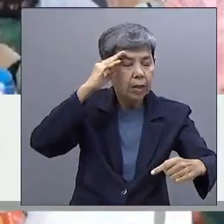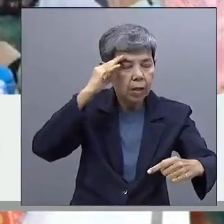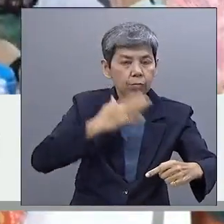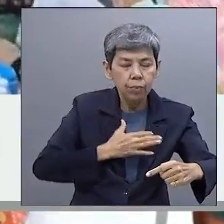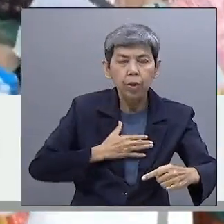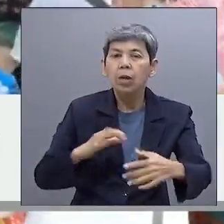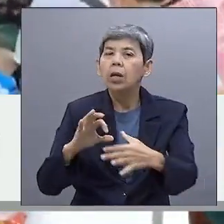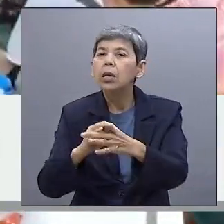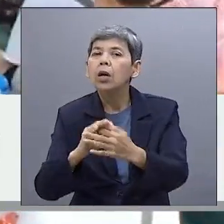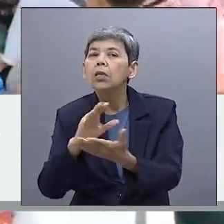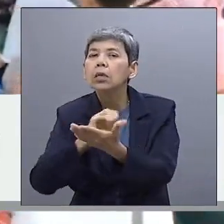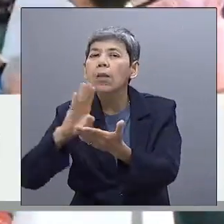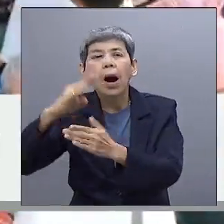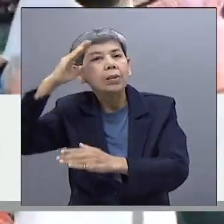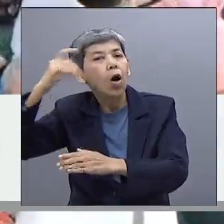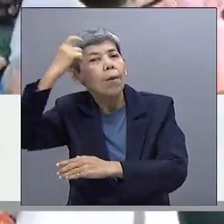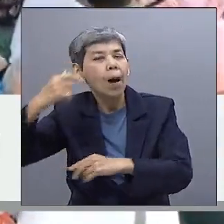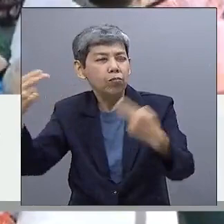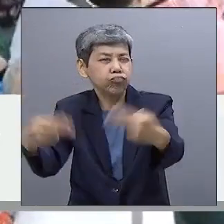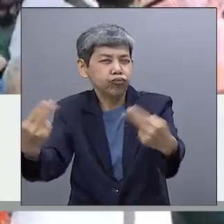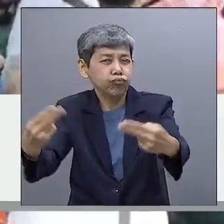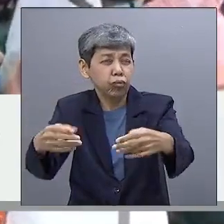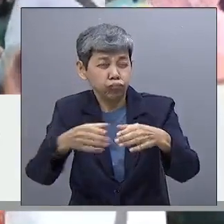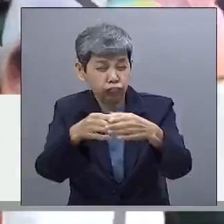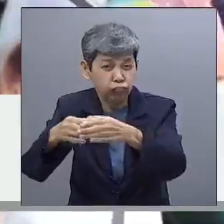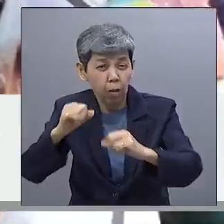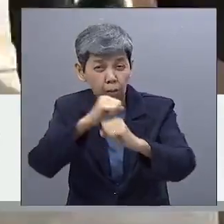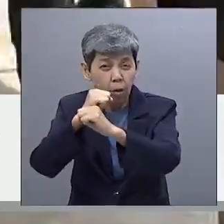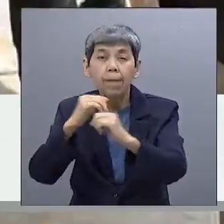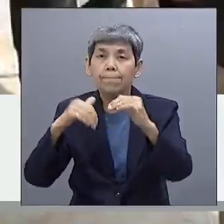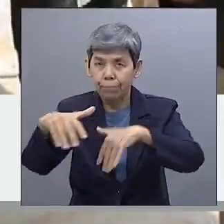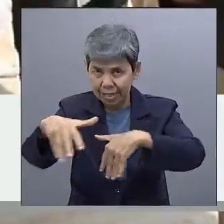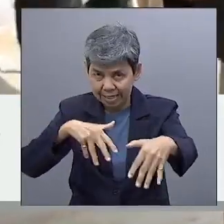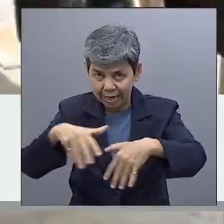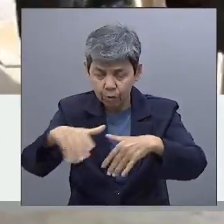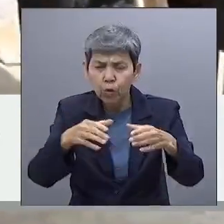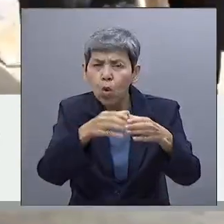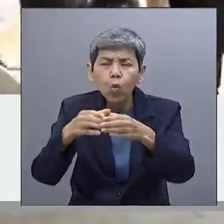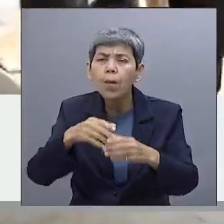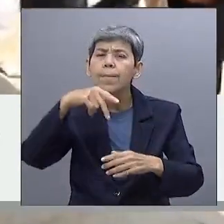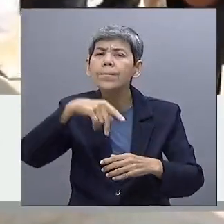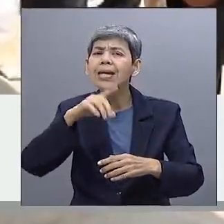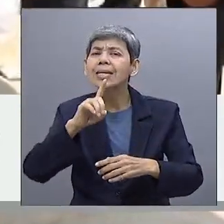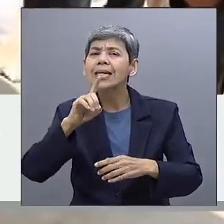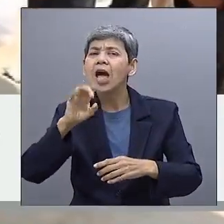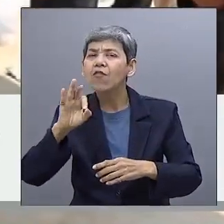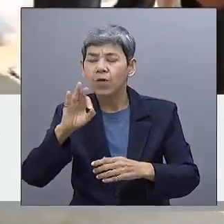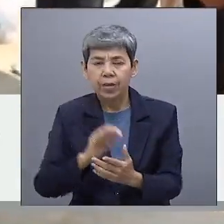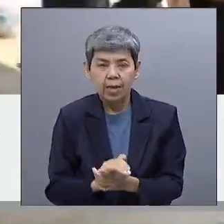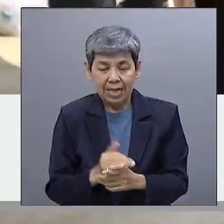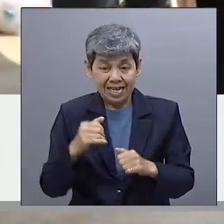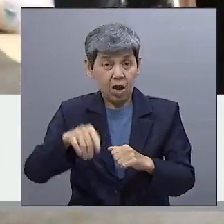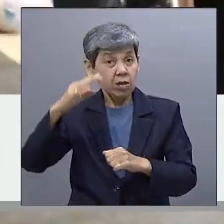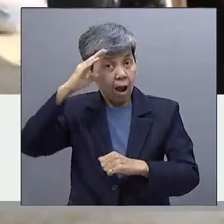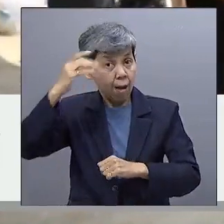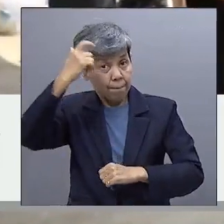ต่อต้านสภาบริหารทหารเมียนมาร์และกองกำลังปกป้องประชาชนหรือกลุ่ม PD pdfกับฝ่าย